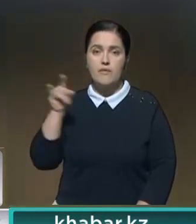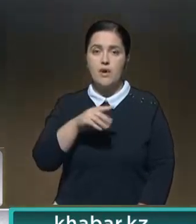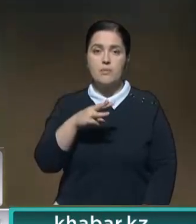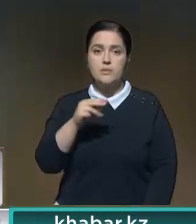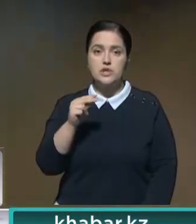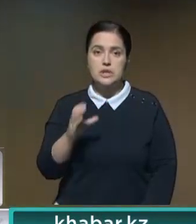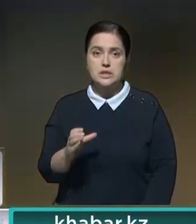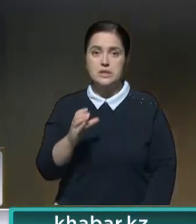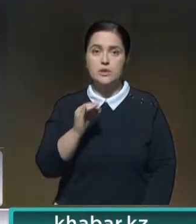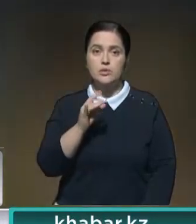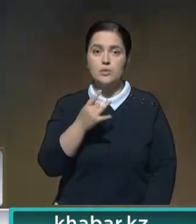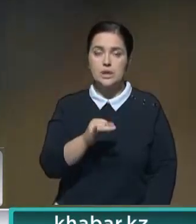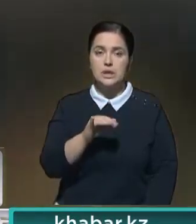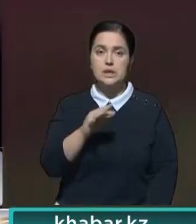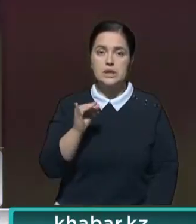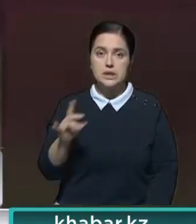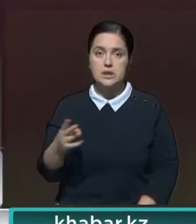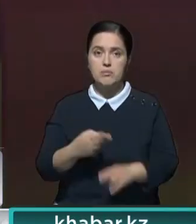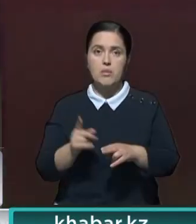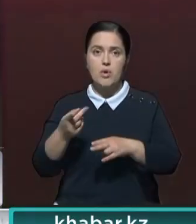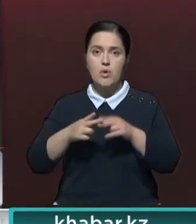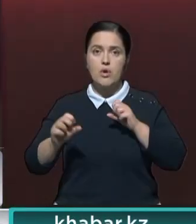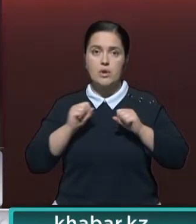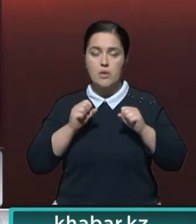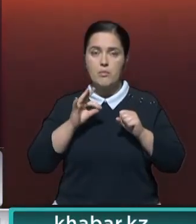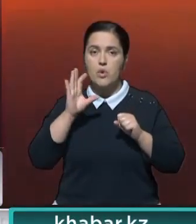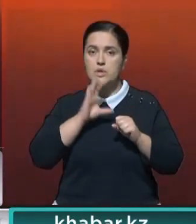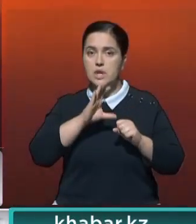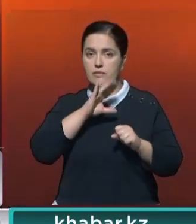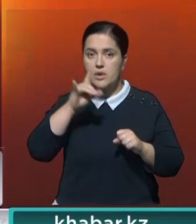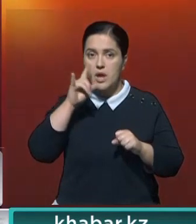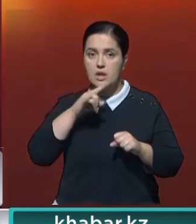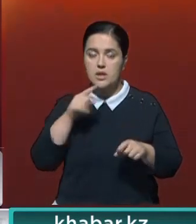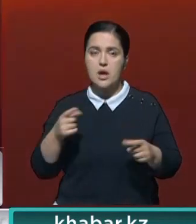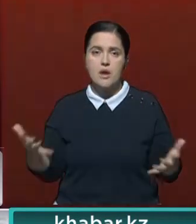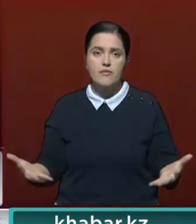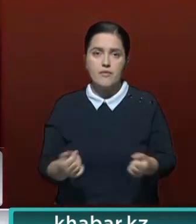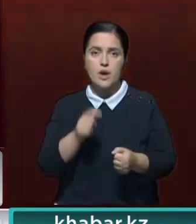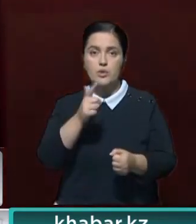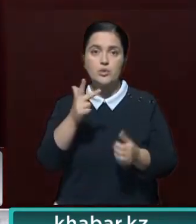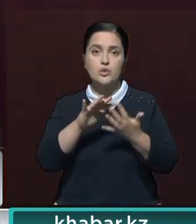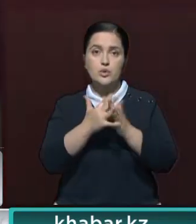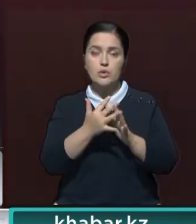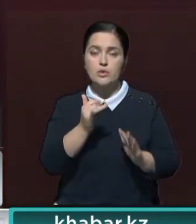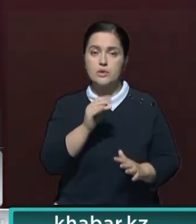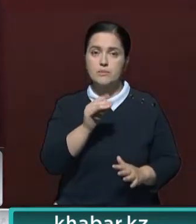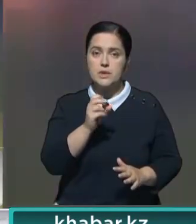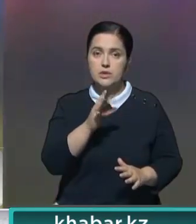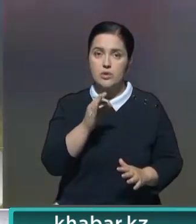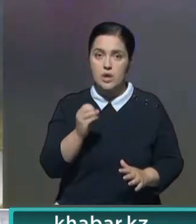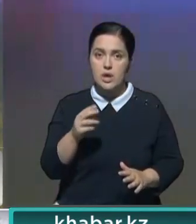вылетел глава МЧС Юрий Ильин он прервал командировку по Северу Республики эвакуированы жителей трёх сел это Успенская